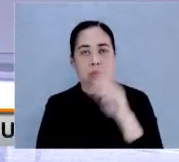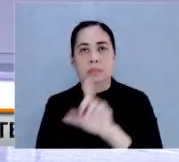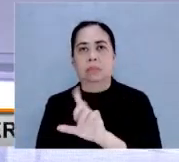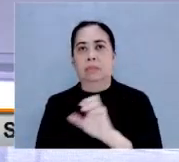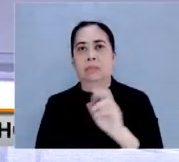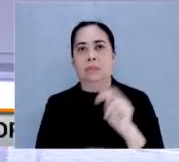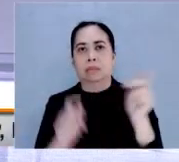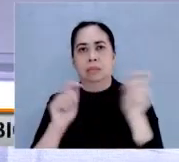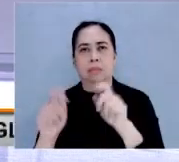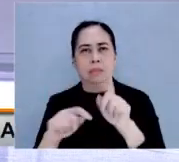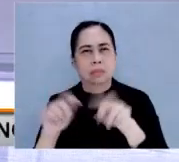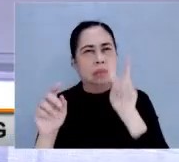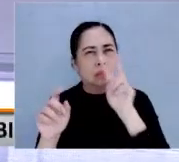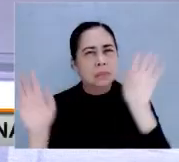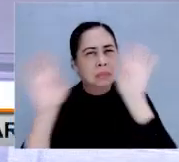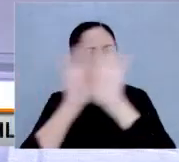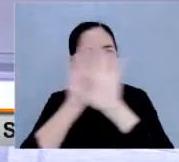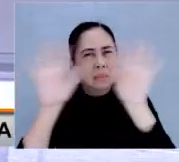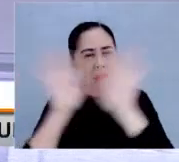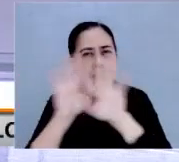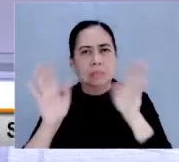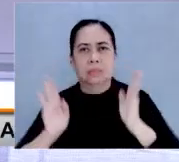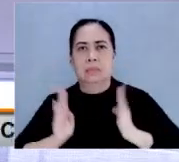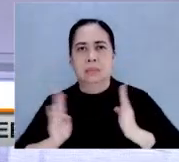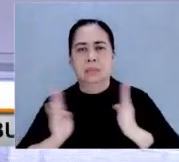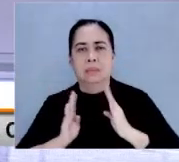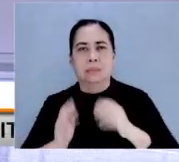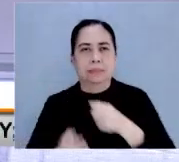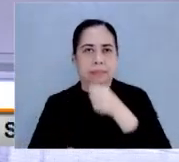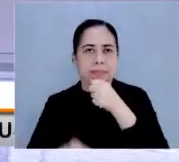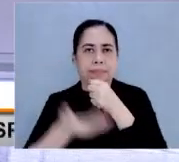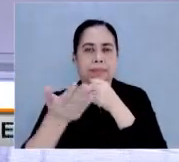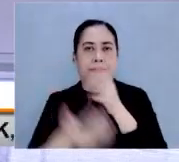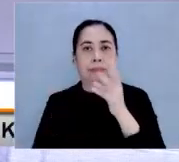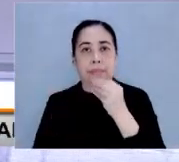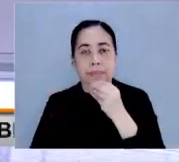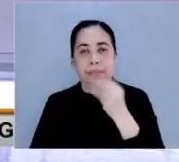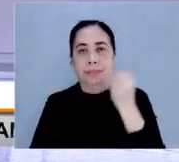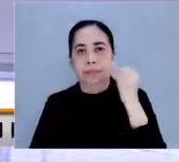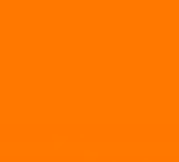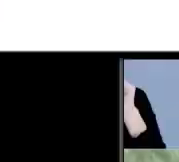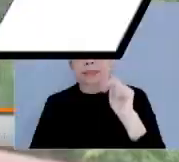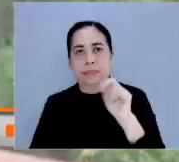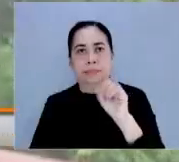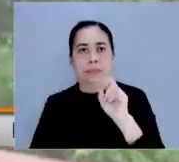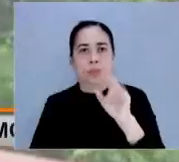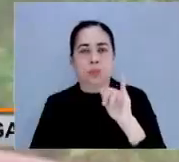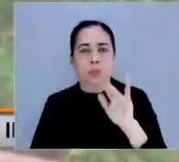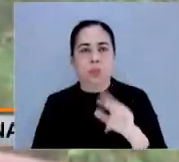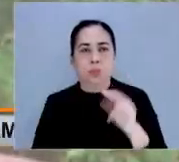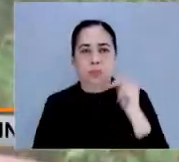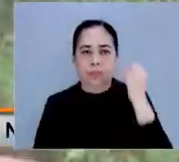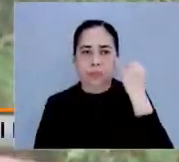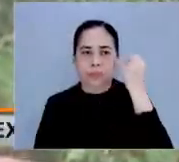zero visibility na ang bagyo. Nasa frontline ng balitang yan, si Ian Suyo.